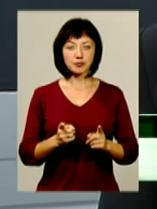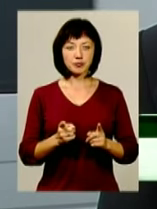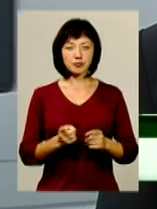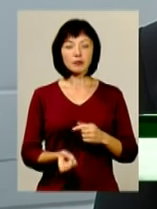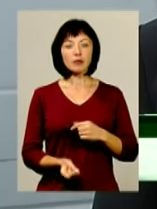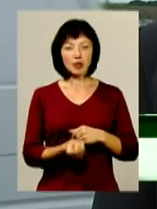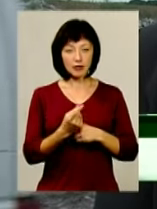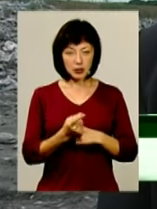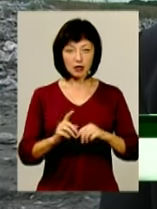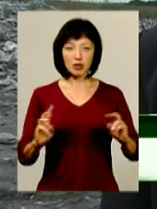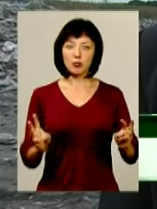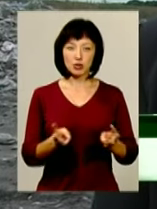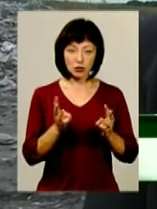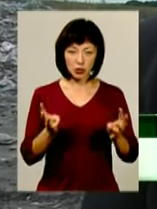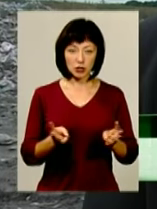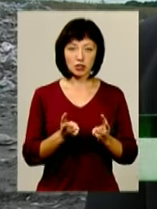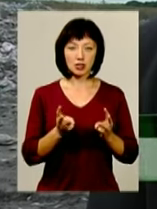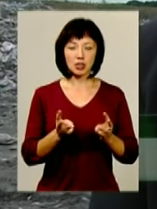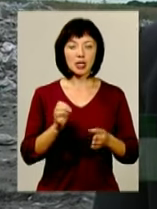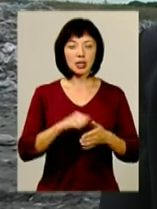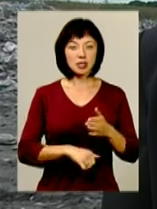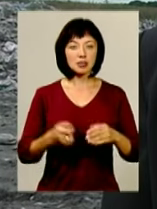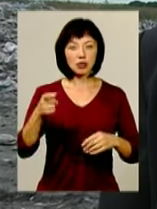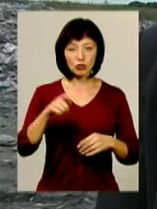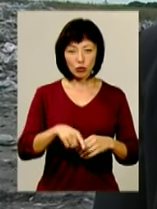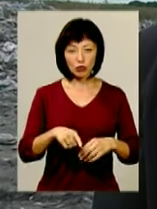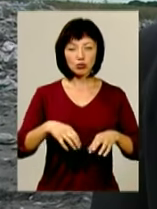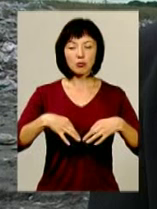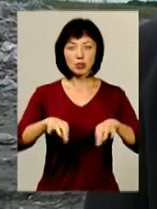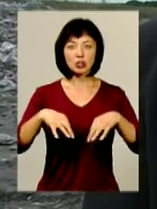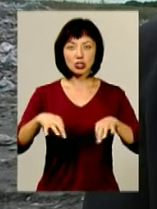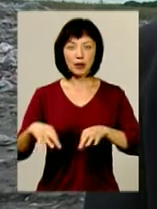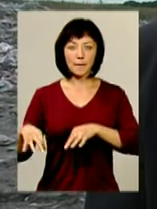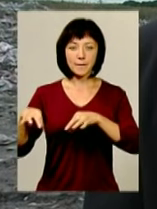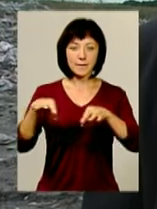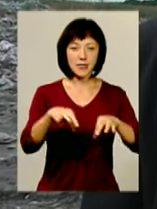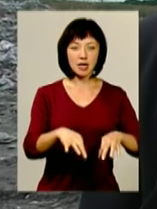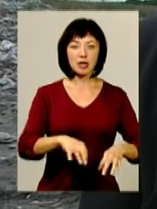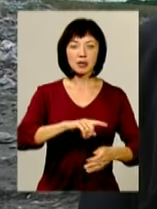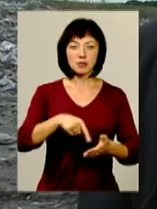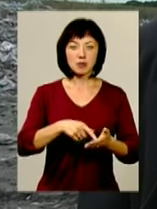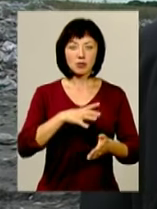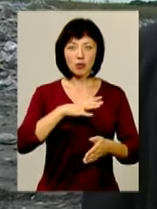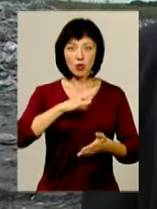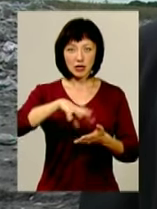виникла пожежа. Виникла пожежа із-за того, що машина приїхала з міста, було задимлення,